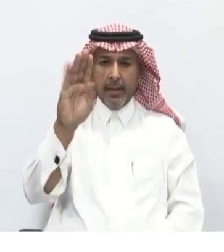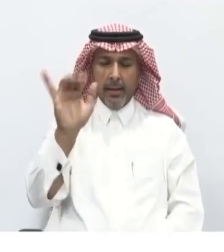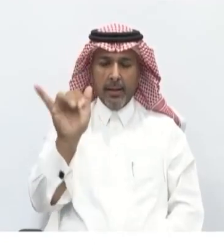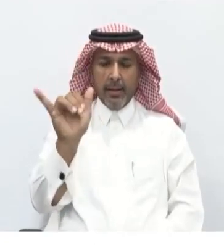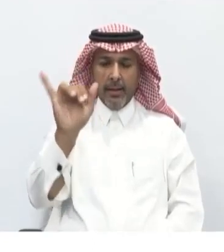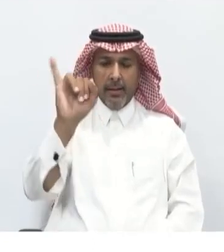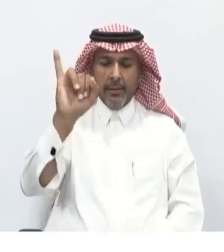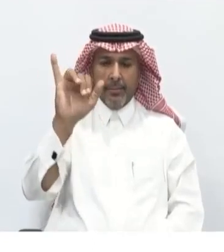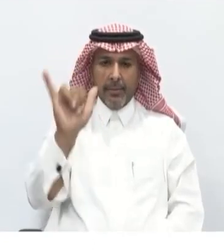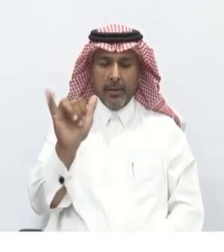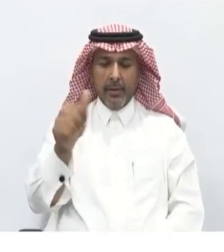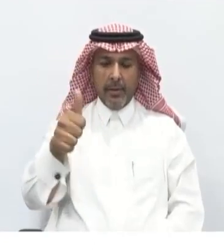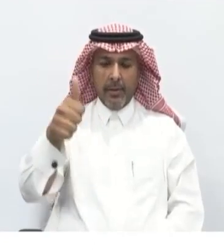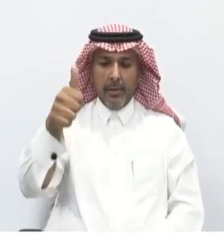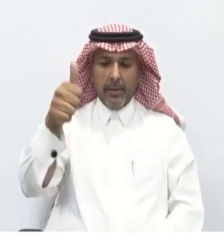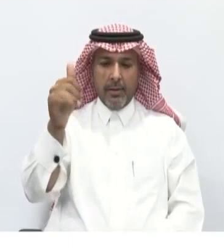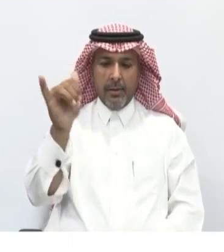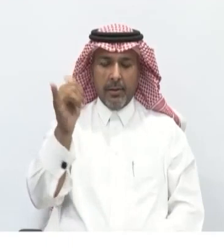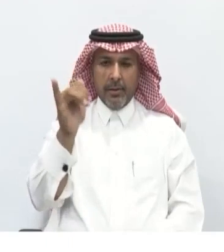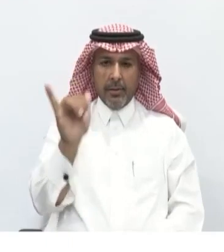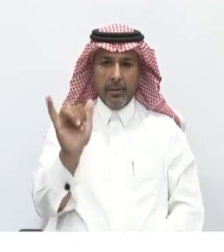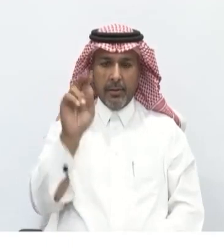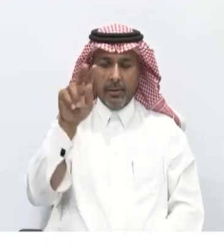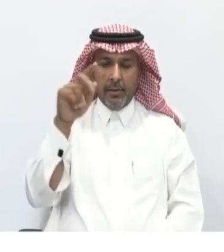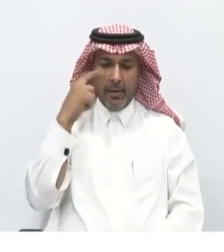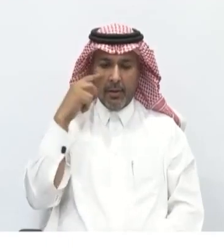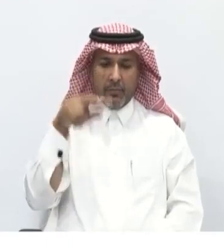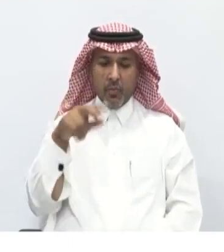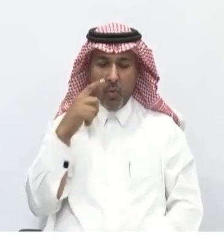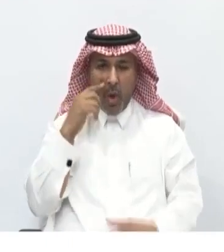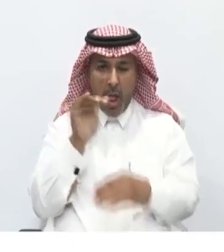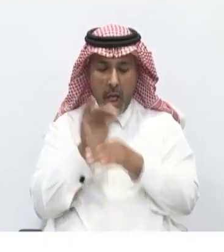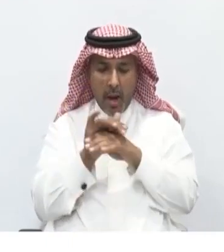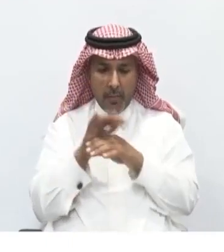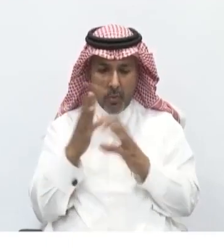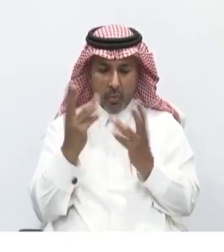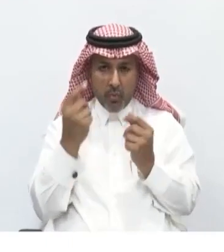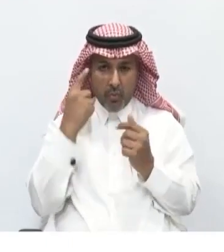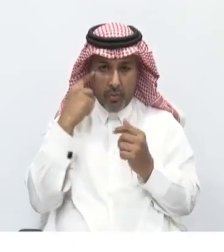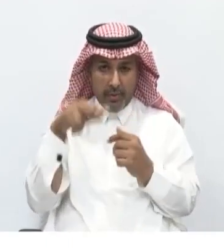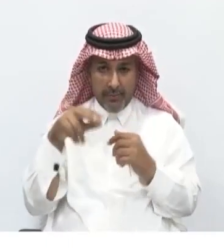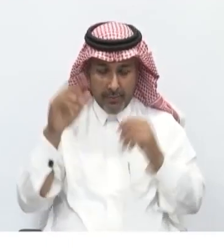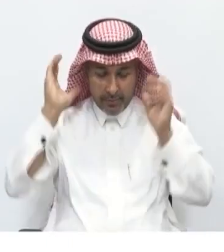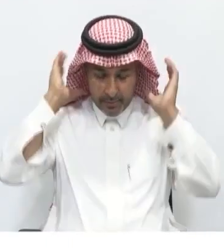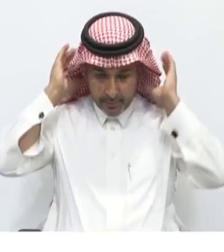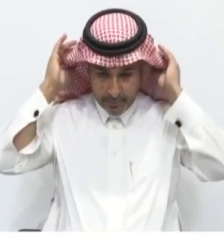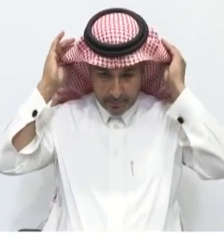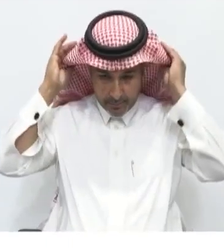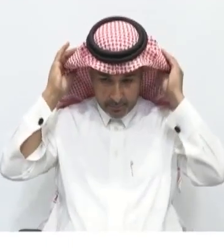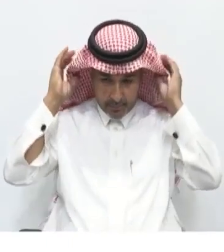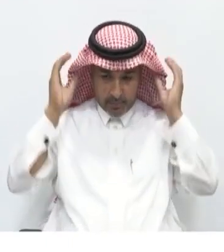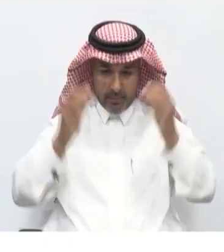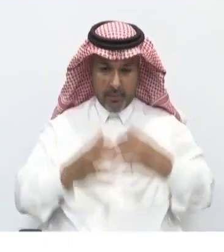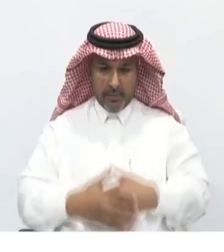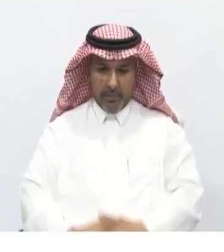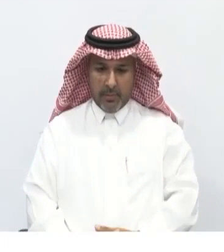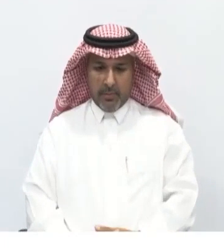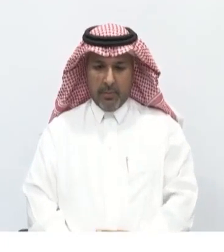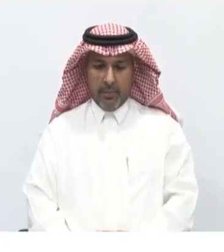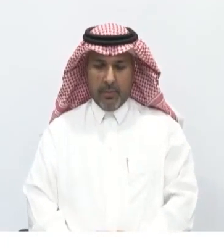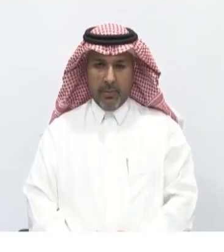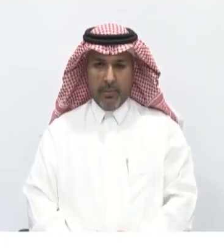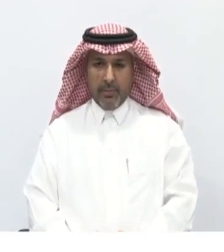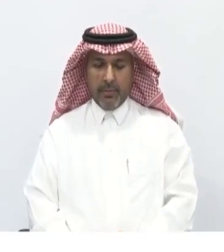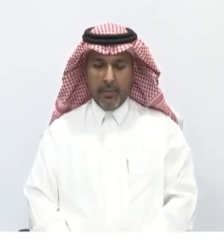دراسه العلاقات الكميه بين المواد المتفاعله والنواه والمواد الناتجه في التفاعل الكيميائي تعتمد الحسابات